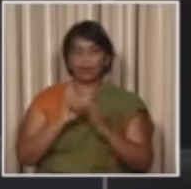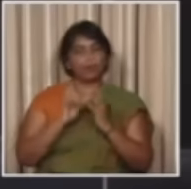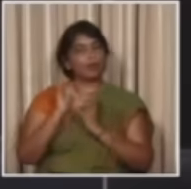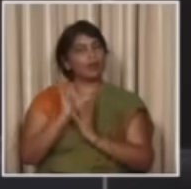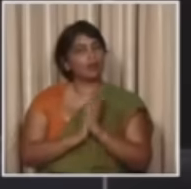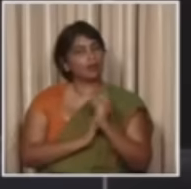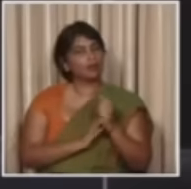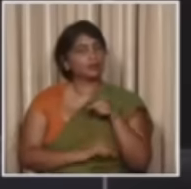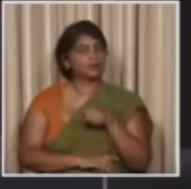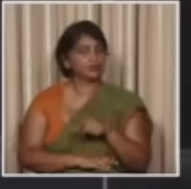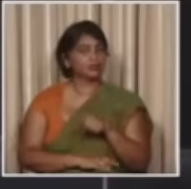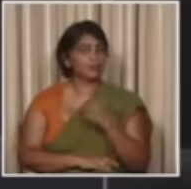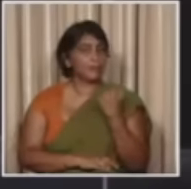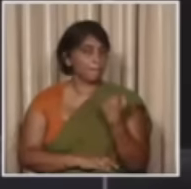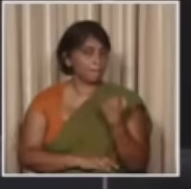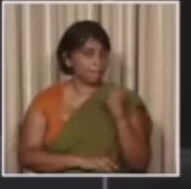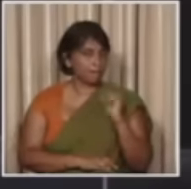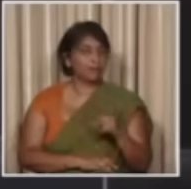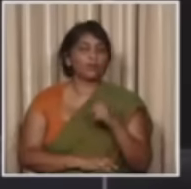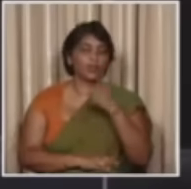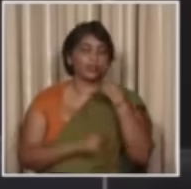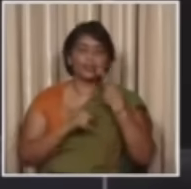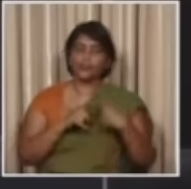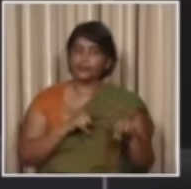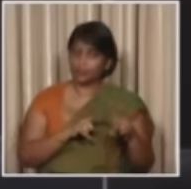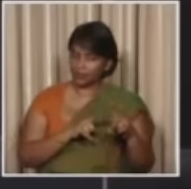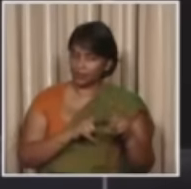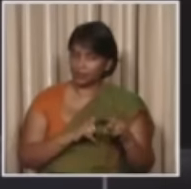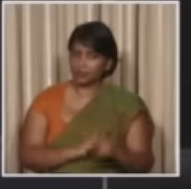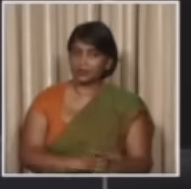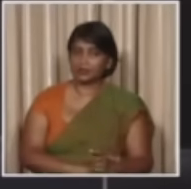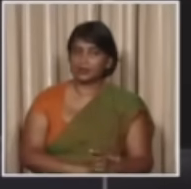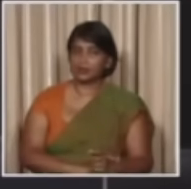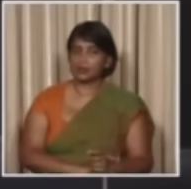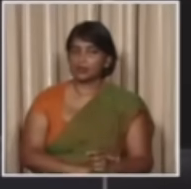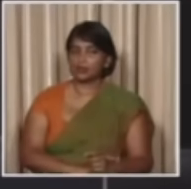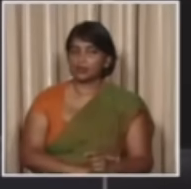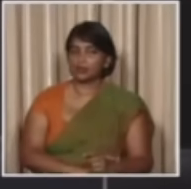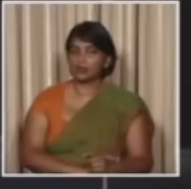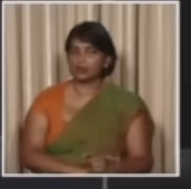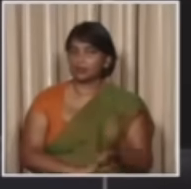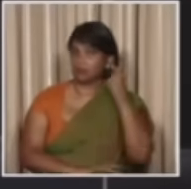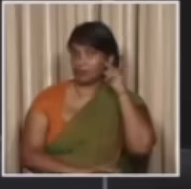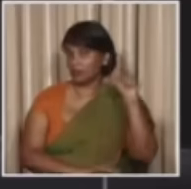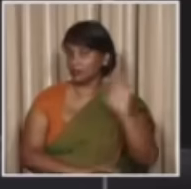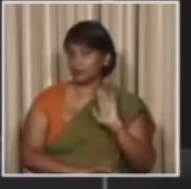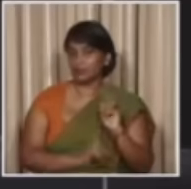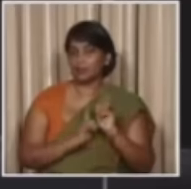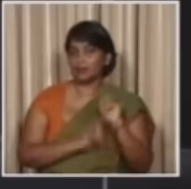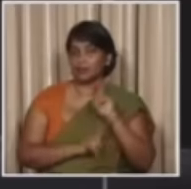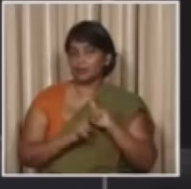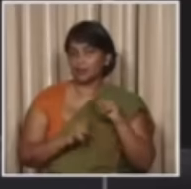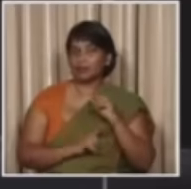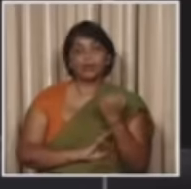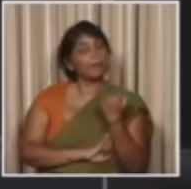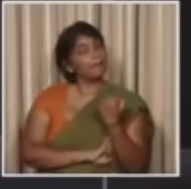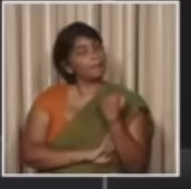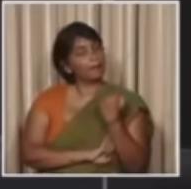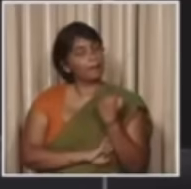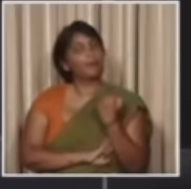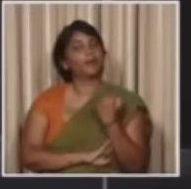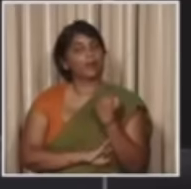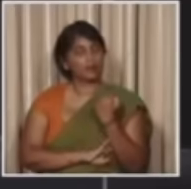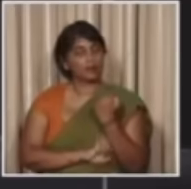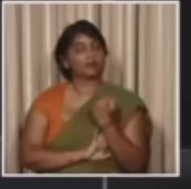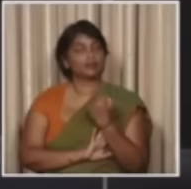වරප්‍රසාද පරිහරණ බලතල සම්බන්ධයෙන් විනා ඒ සම්බන්ධයෙන් බෑ. පාර්ලිමේන්තු මන්ත්‍රීවරුන්ගේ බලතල